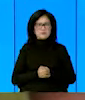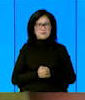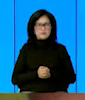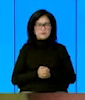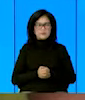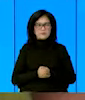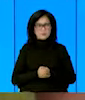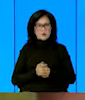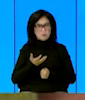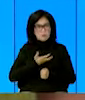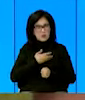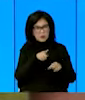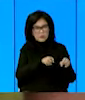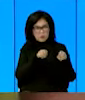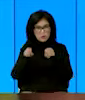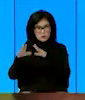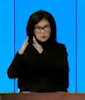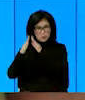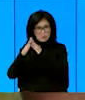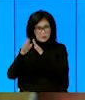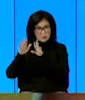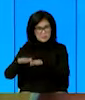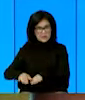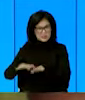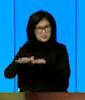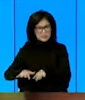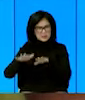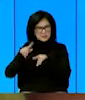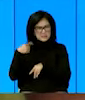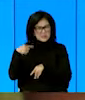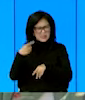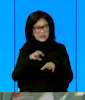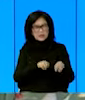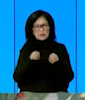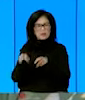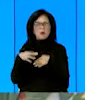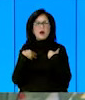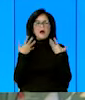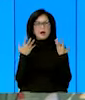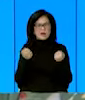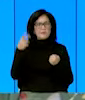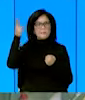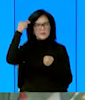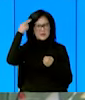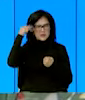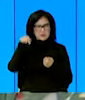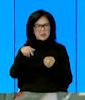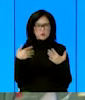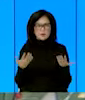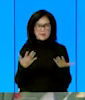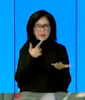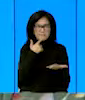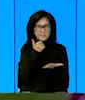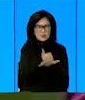Bu, ada niat pindah nggak sih, Bu, dengan banjir yang kerap terjadi dan harapannya sama pemerintah apa sih, Bu? Apa ya, ya udahlah, aman aja di